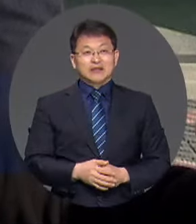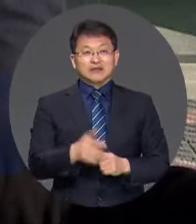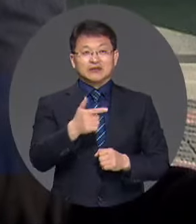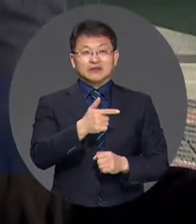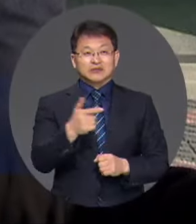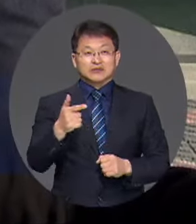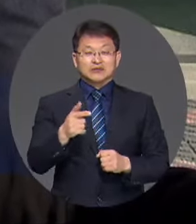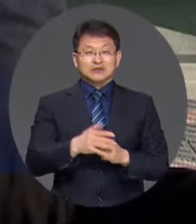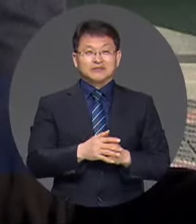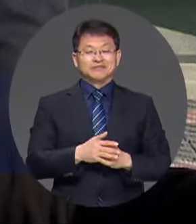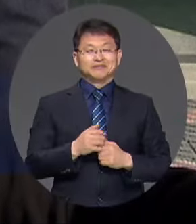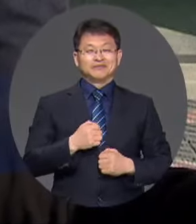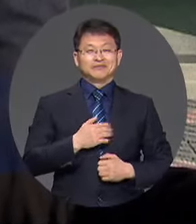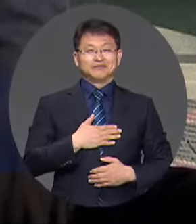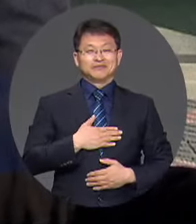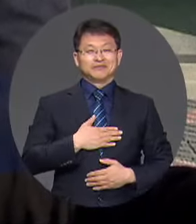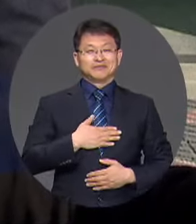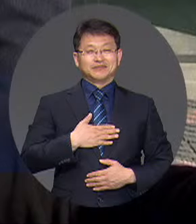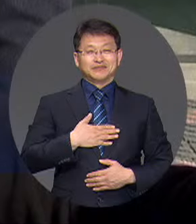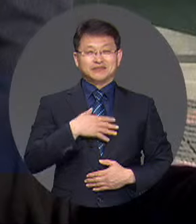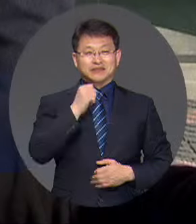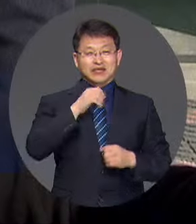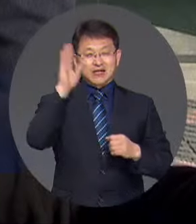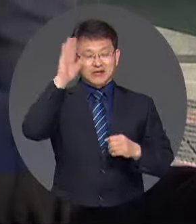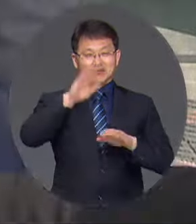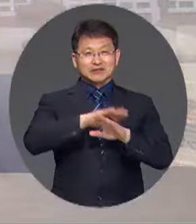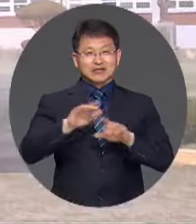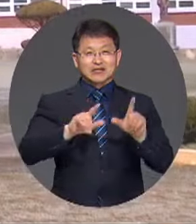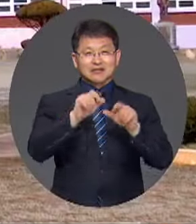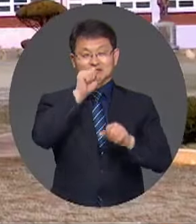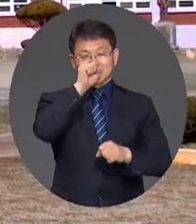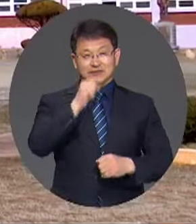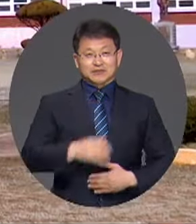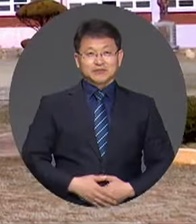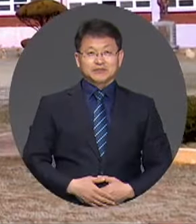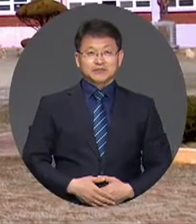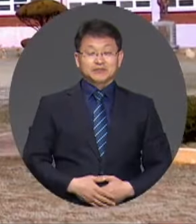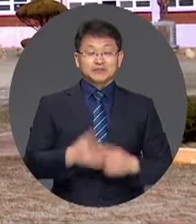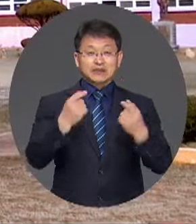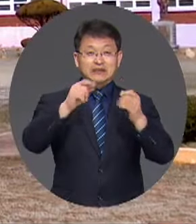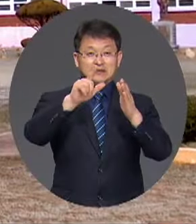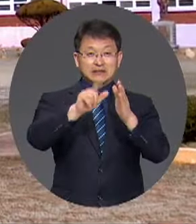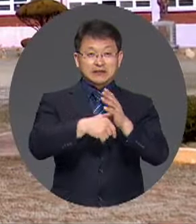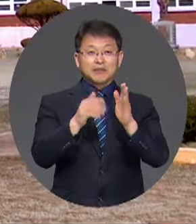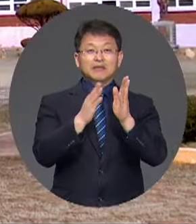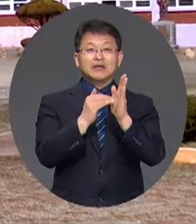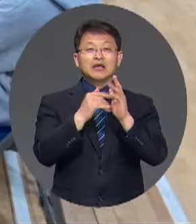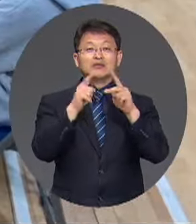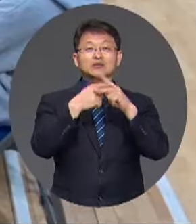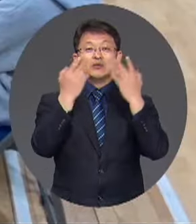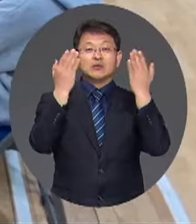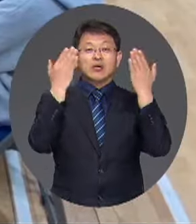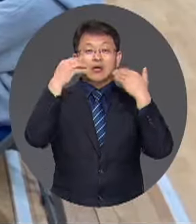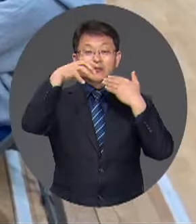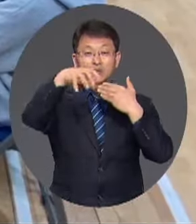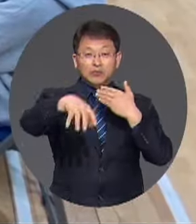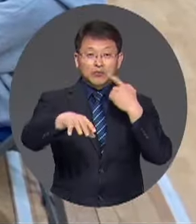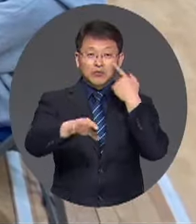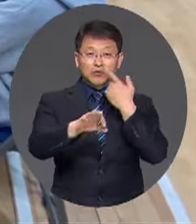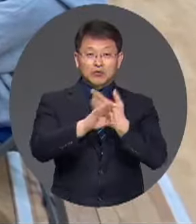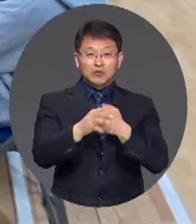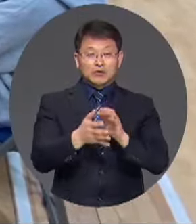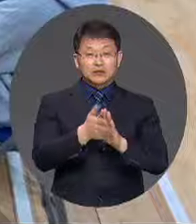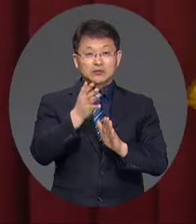너무 뿌듯하네요. 앞으로 학교 생활 잘했으면 좋겠습니다. 같은 시각 밀양의 한 초등학교 강당.